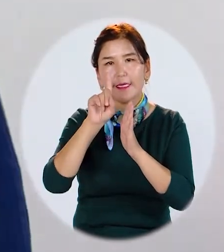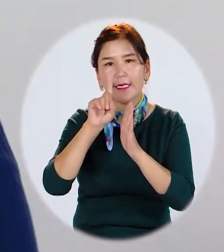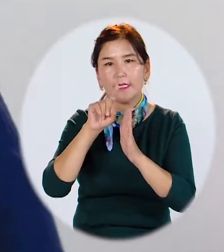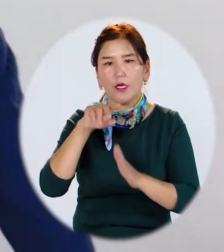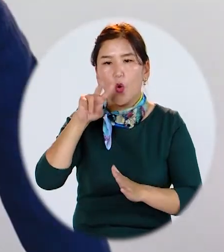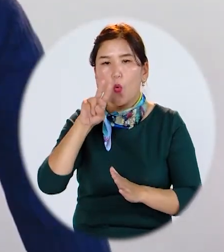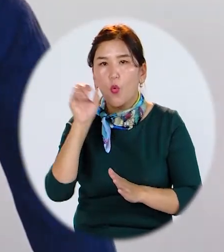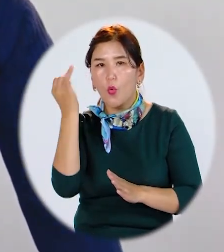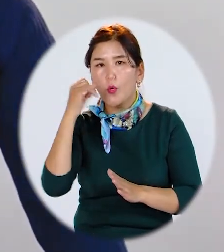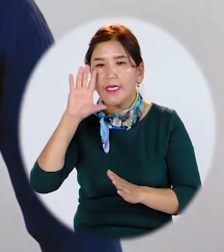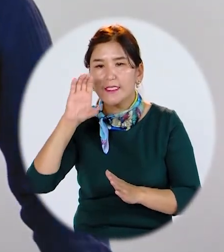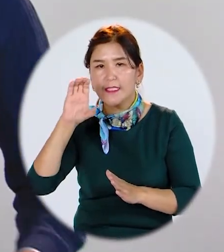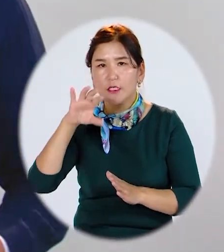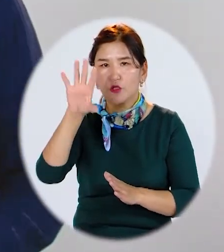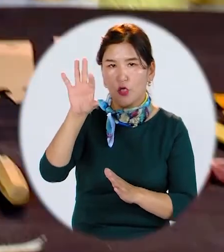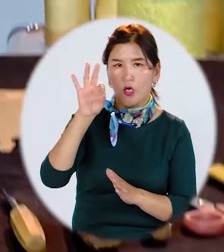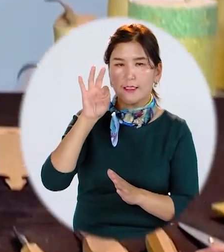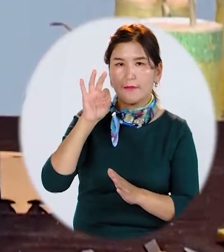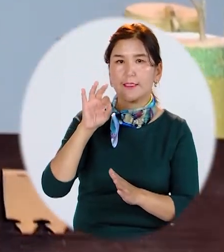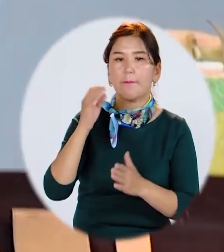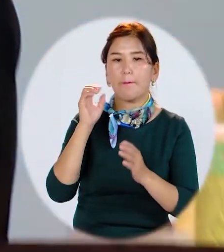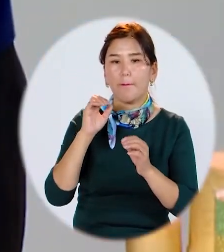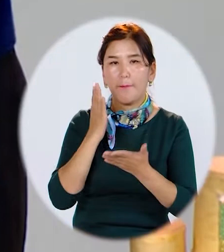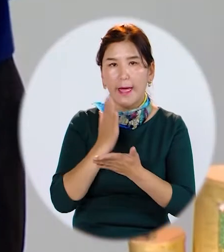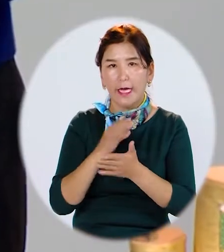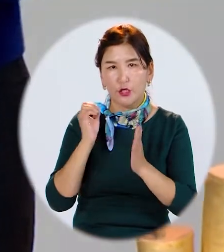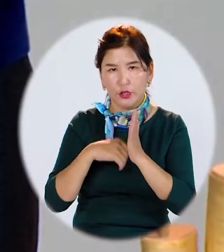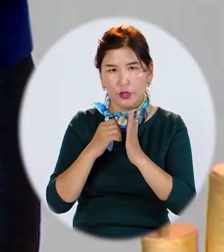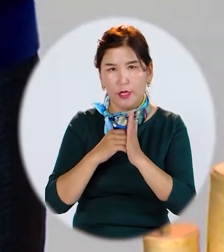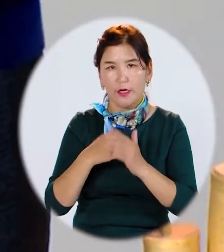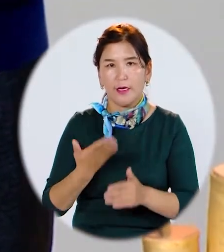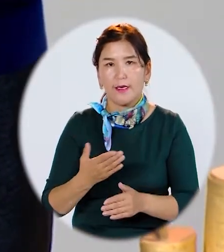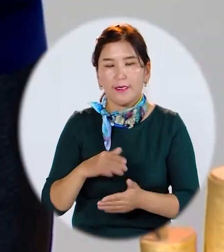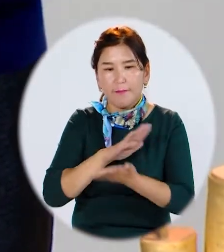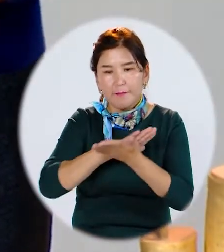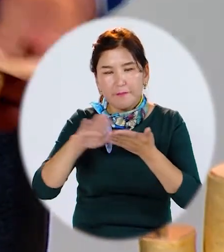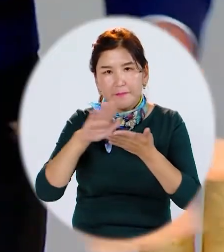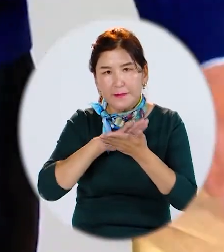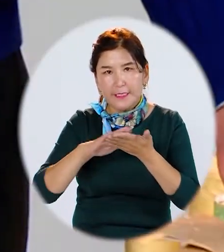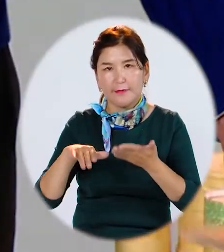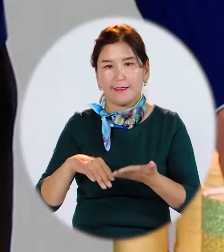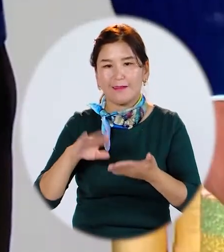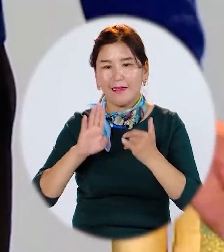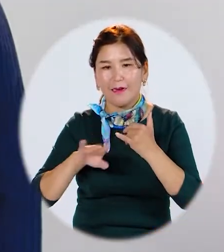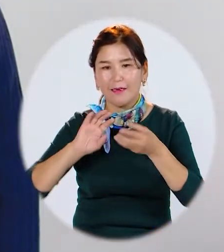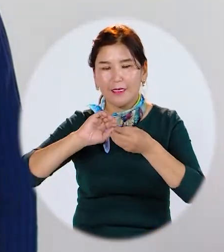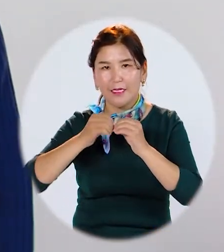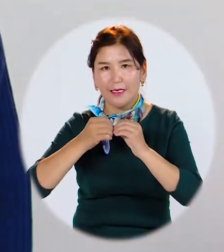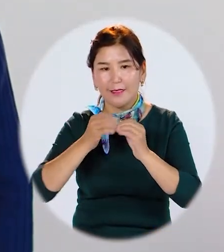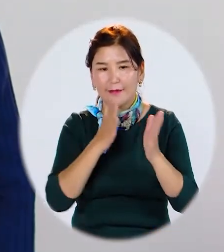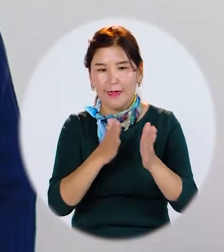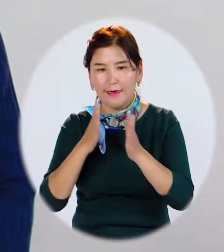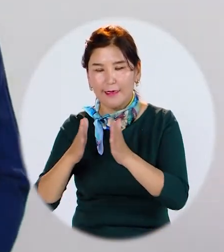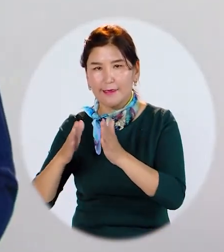сонгож авсан байх шаардлагатай. Сонгож авсан үүсийг маш сайтар цэвэрлэн дараа нь хийх дараалалд бэлднэ. За